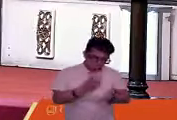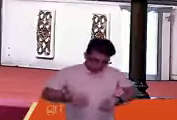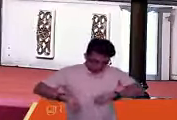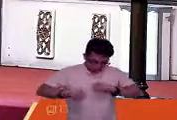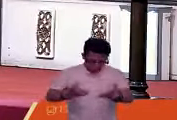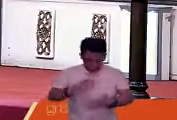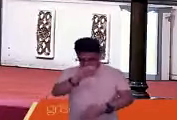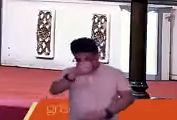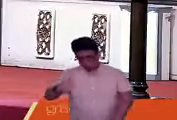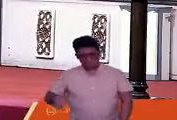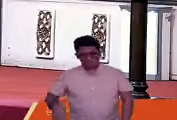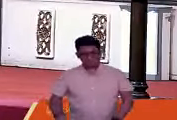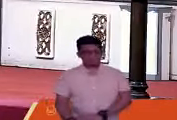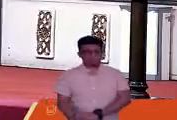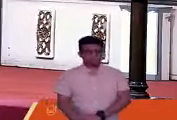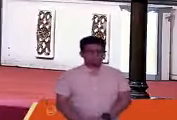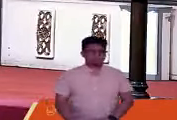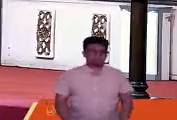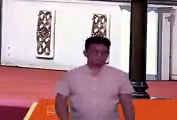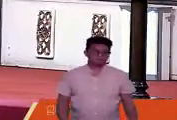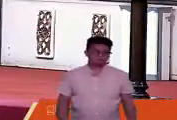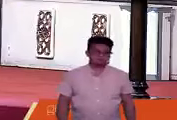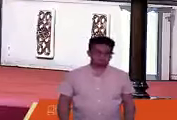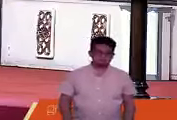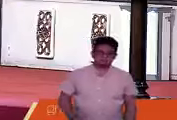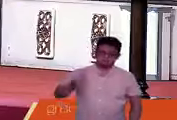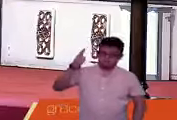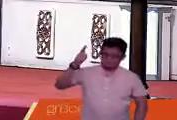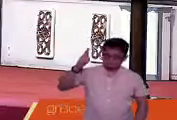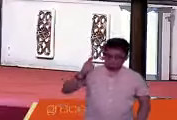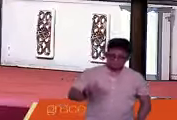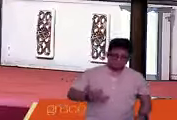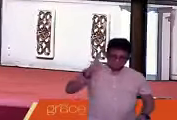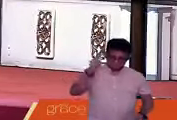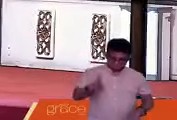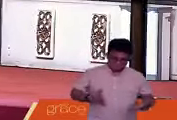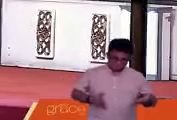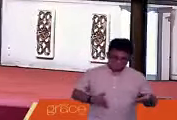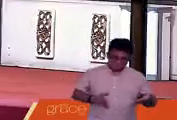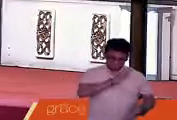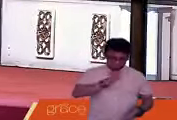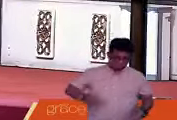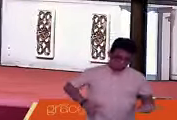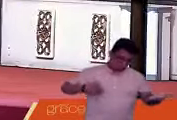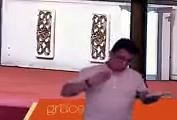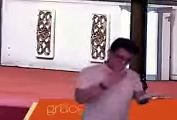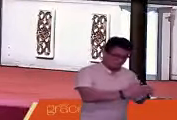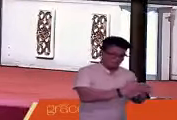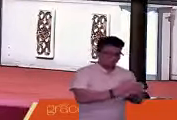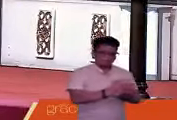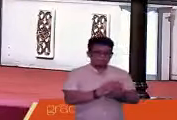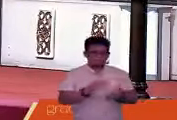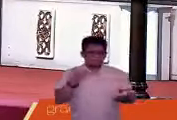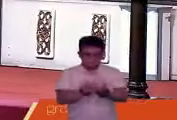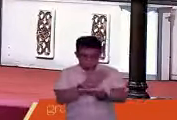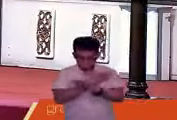Kaya ang gusto sa Ginoo, mga kaigsoonan, mingon siya, I have come that you might have life and you will have it